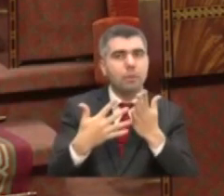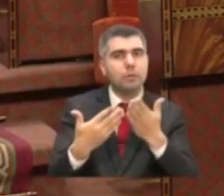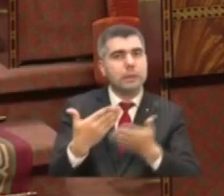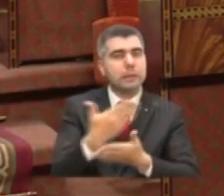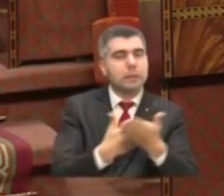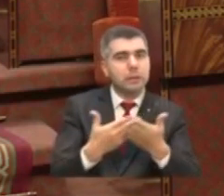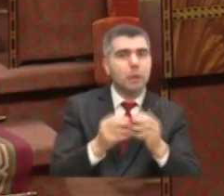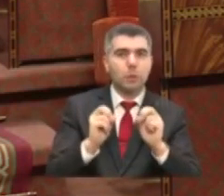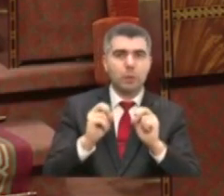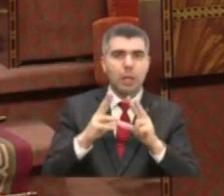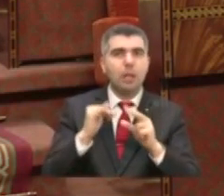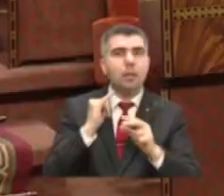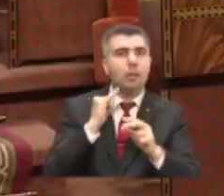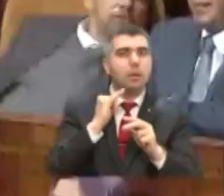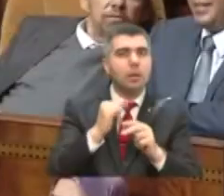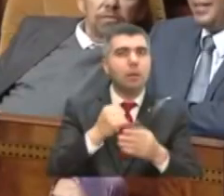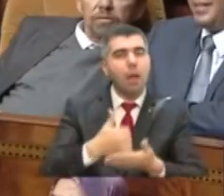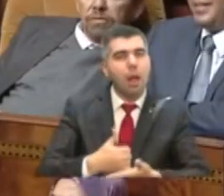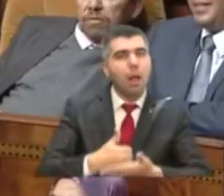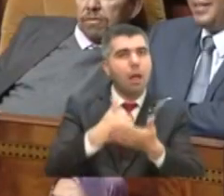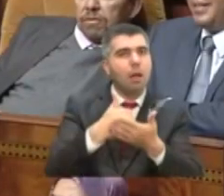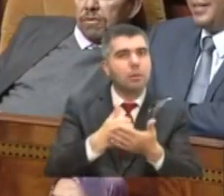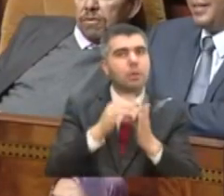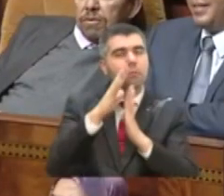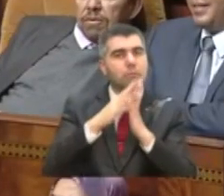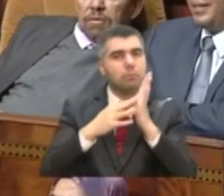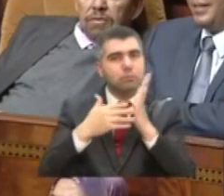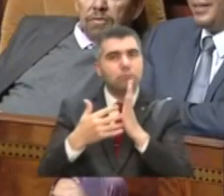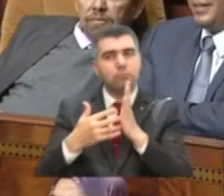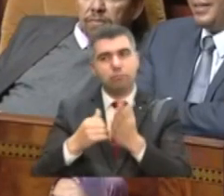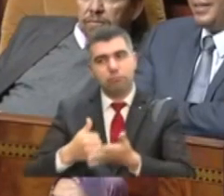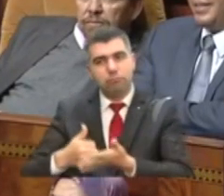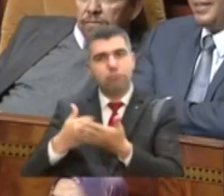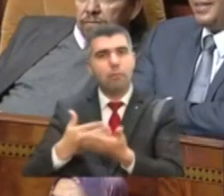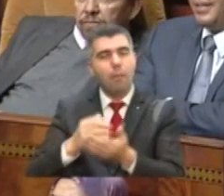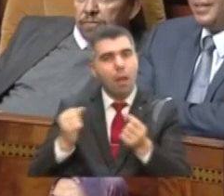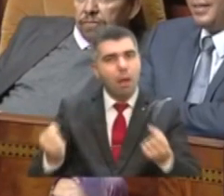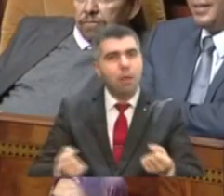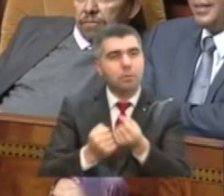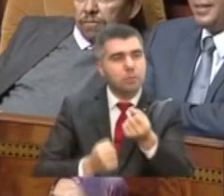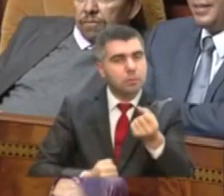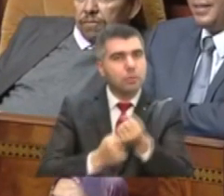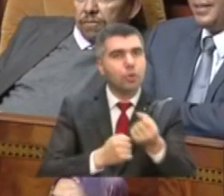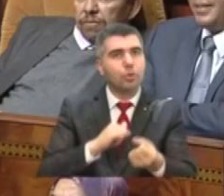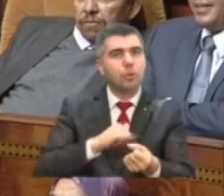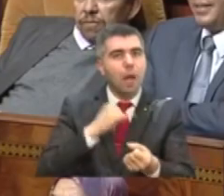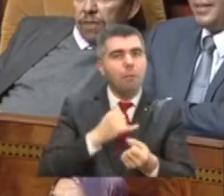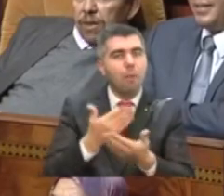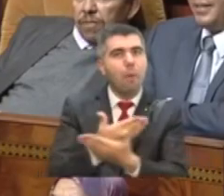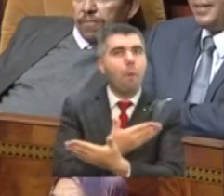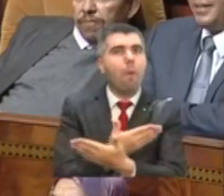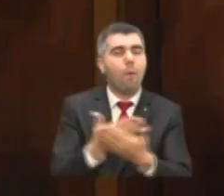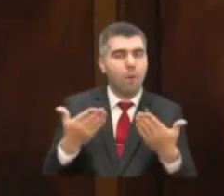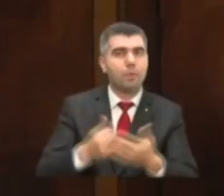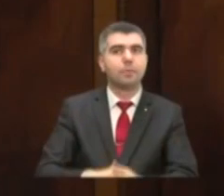العمل الجمعوي، وأيضا البرامج فيما يخص تأهيل الفاعلين الجمعويين وخاصة الشباب للمشاركة في تدبير